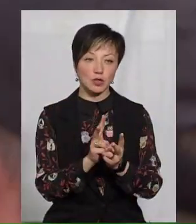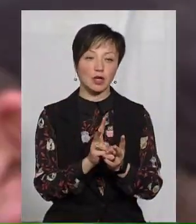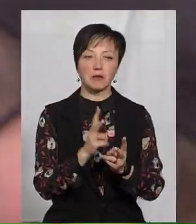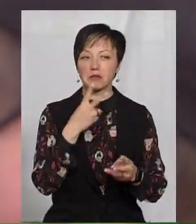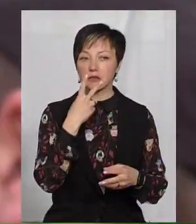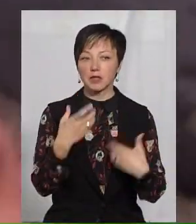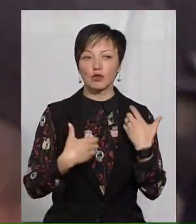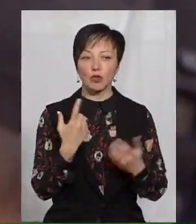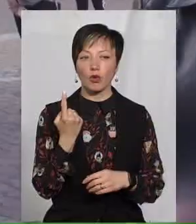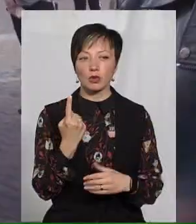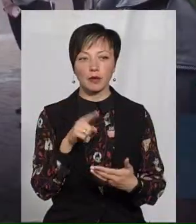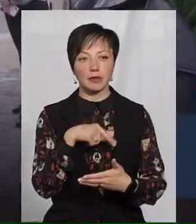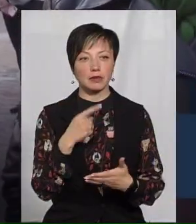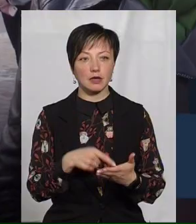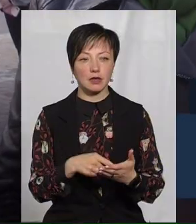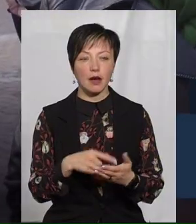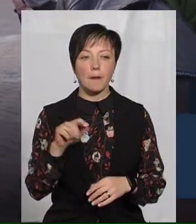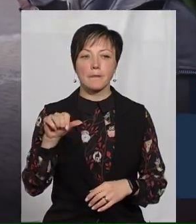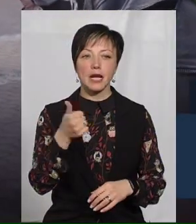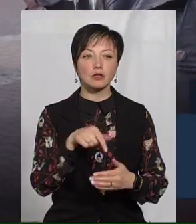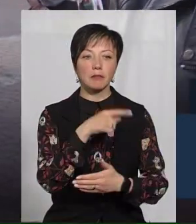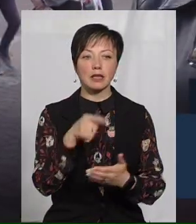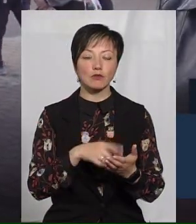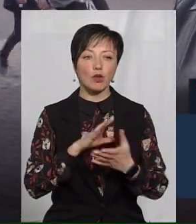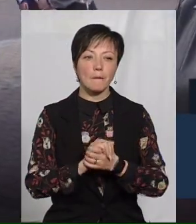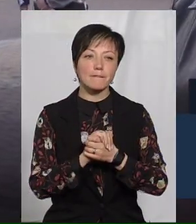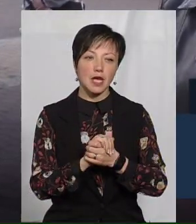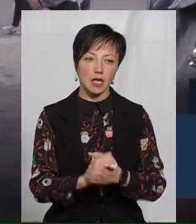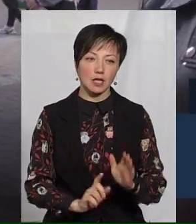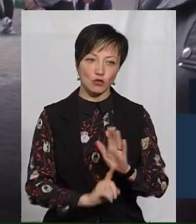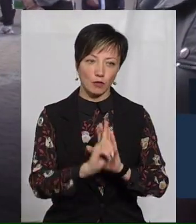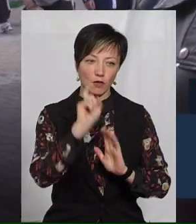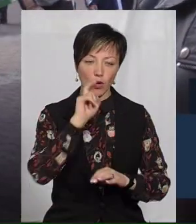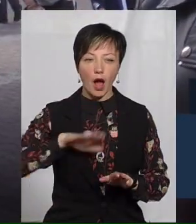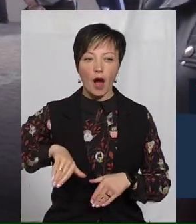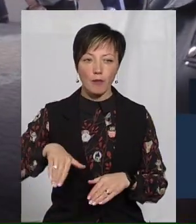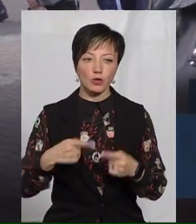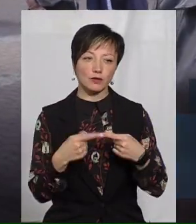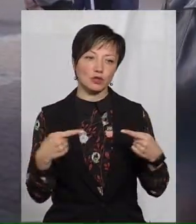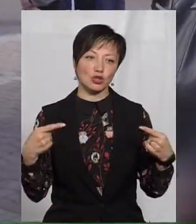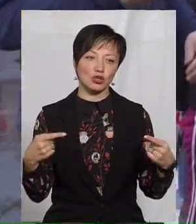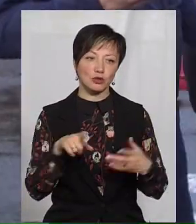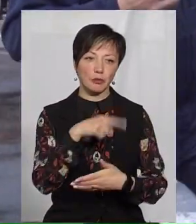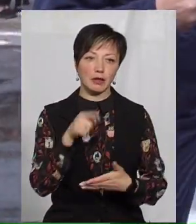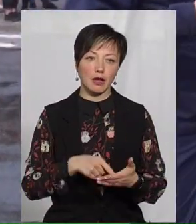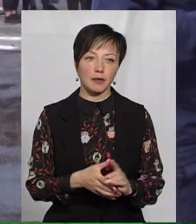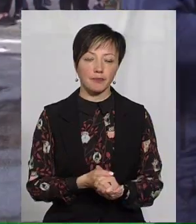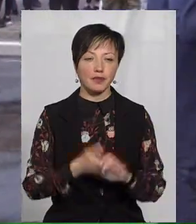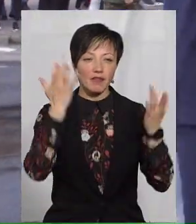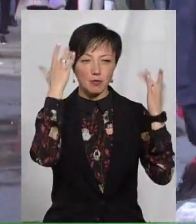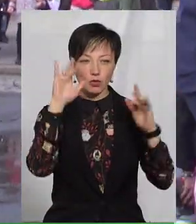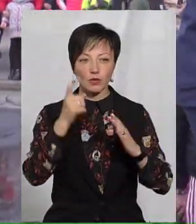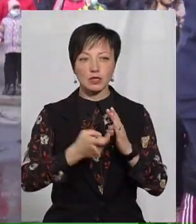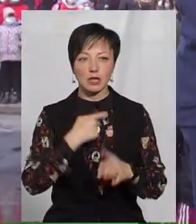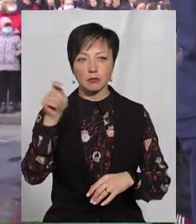турбує лише одне питання. Саме перше питання – це, щоб було мир наступив в Україні, а потім вже всі інші питання. Випадково дізнався